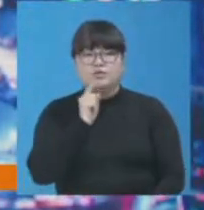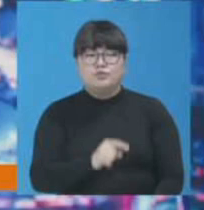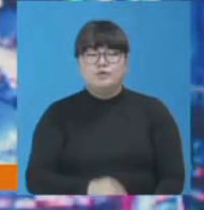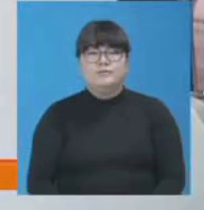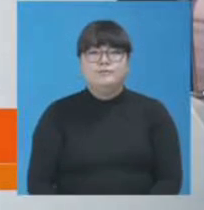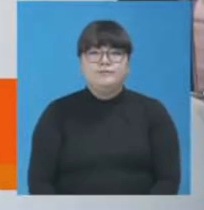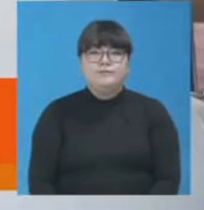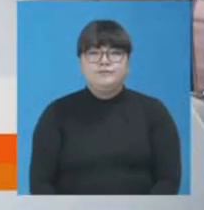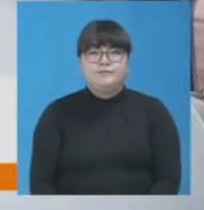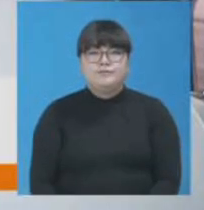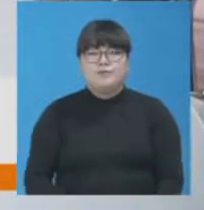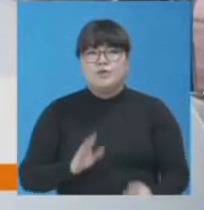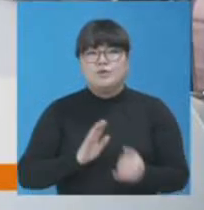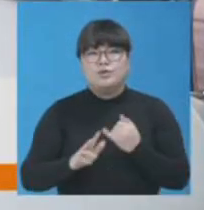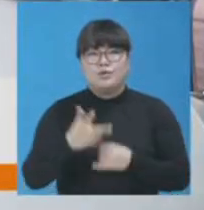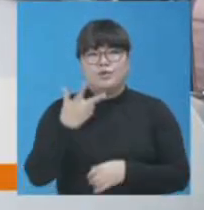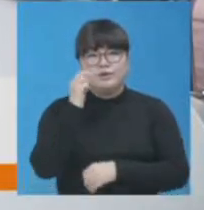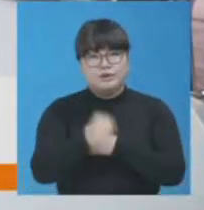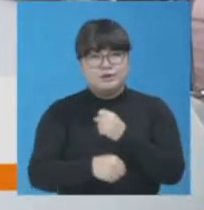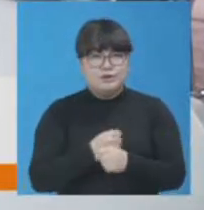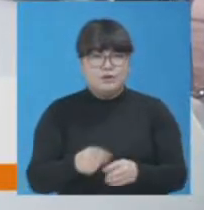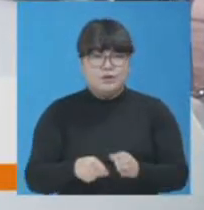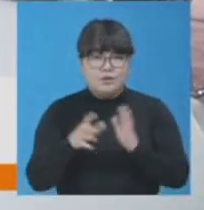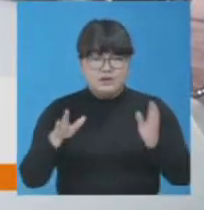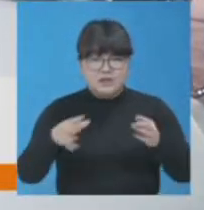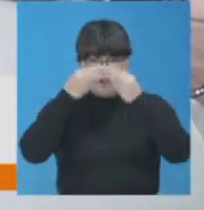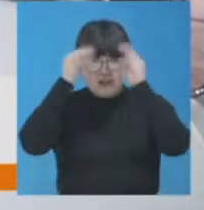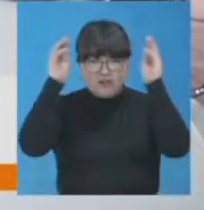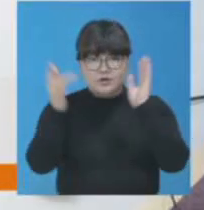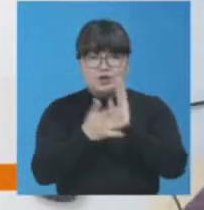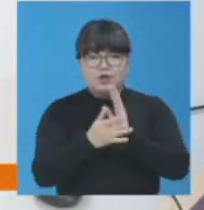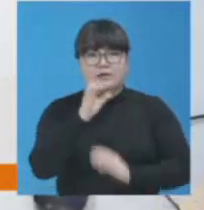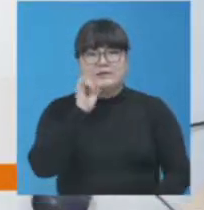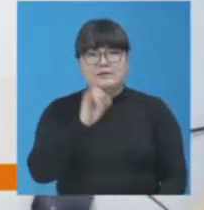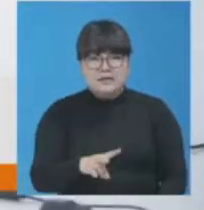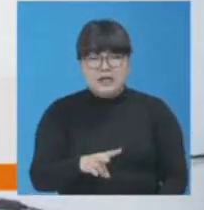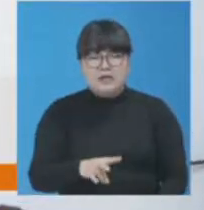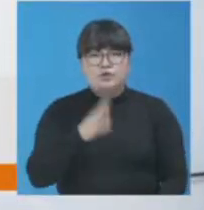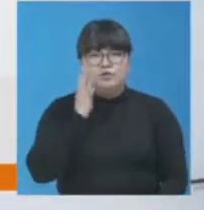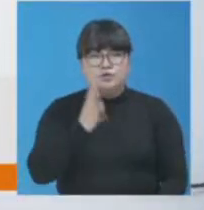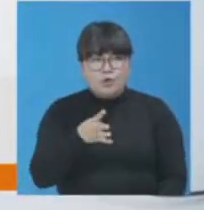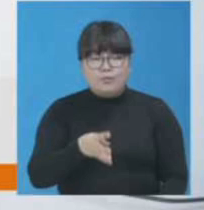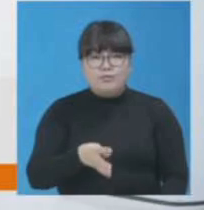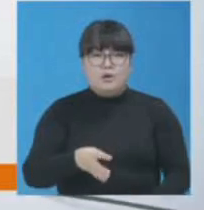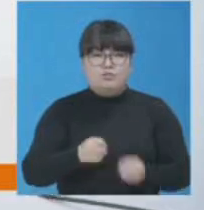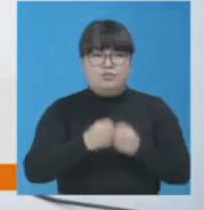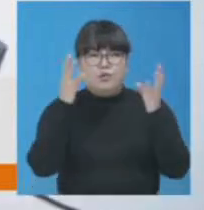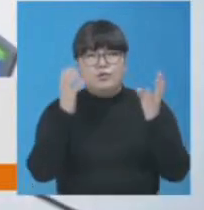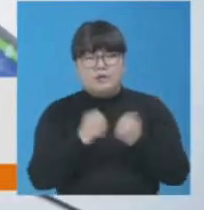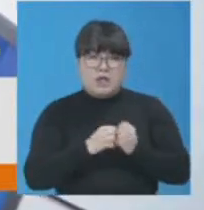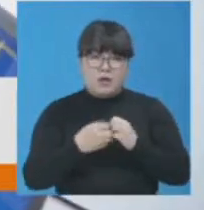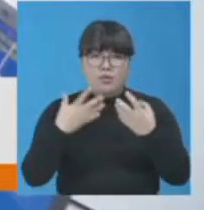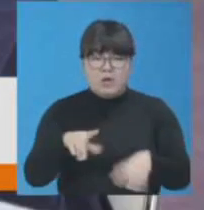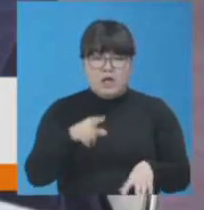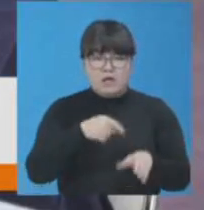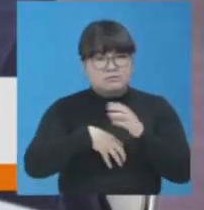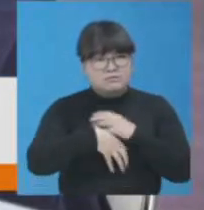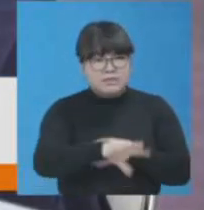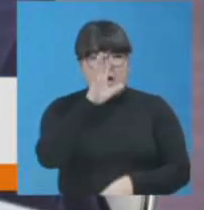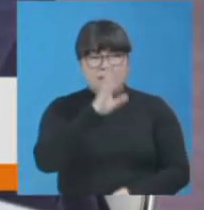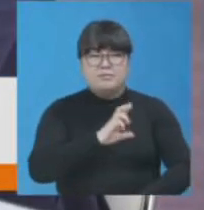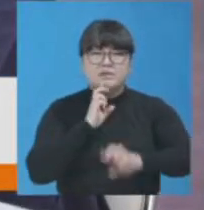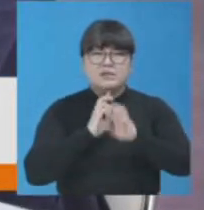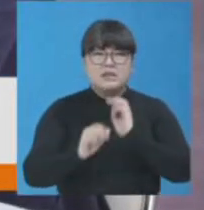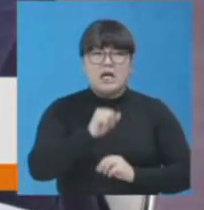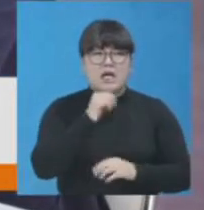байна. Сүүлийн 30 жилийн хугацаанд шинжлэх ухаан технологийн сангийн 4000 гаруй эрдэм шинжилгээний бүтээл гарсан байна. Энэхүү салбарт хамгийн тулгамдаад